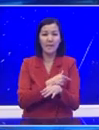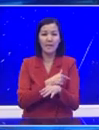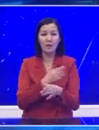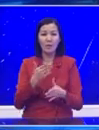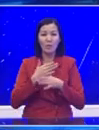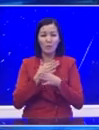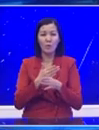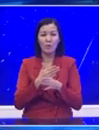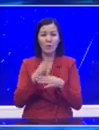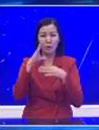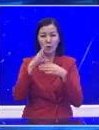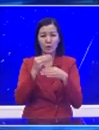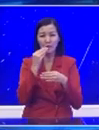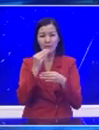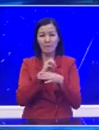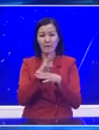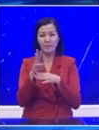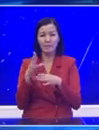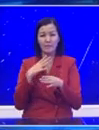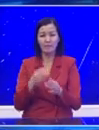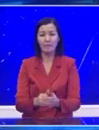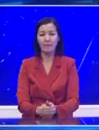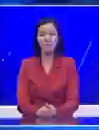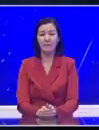қолдау көрсетіп, кешкі аспен қамтамасыз етті.